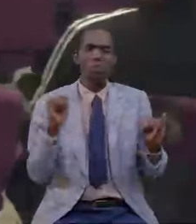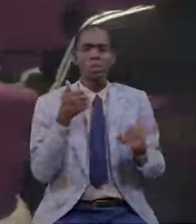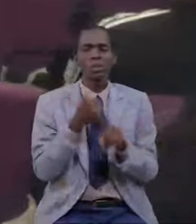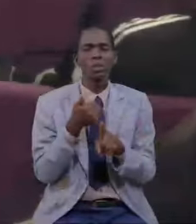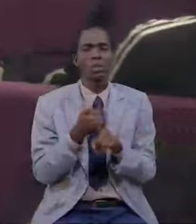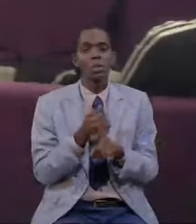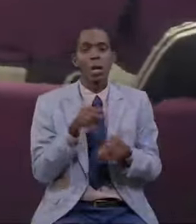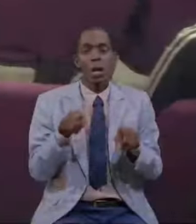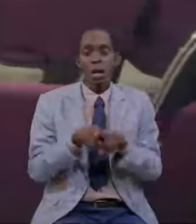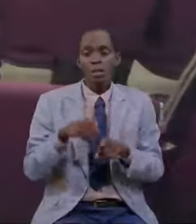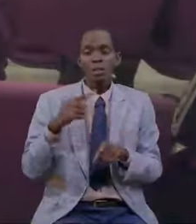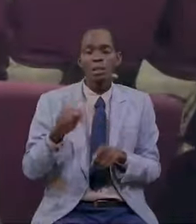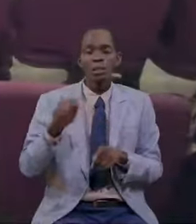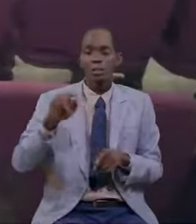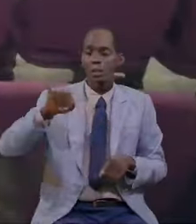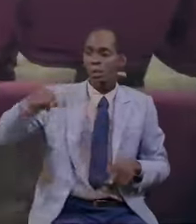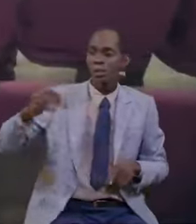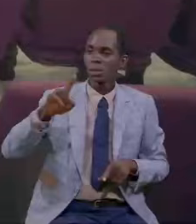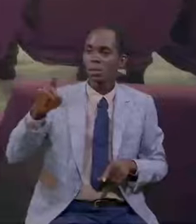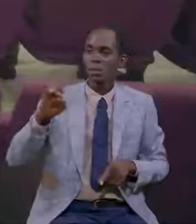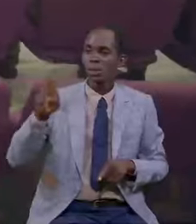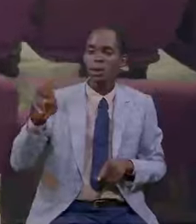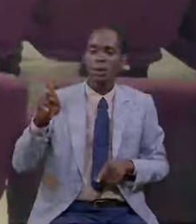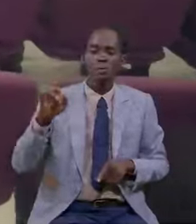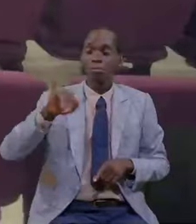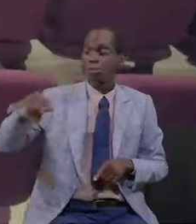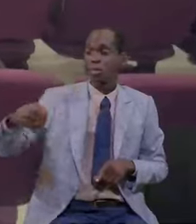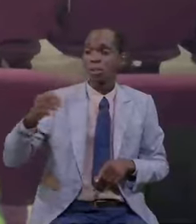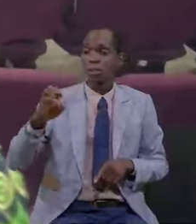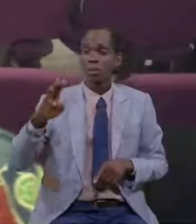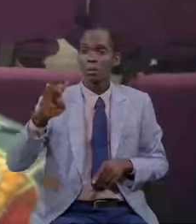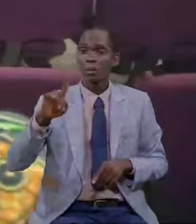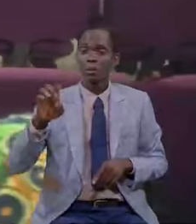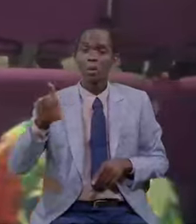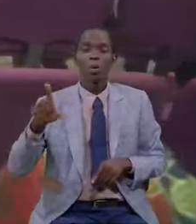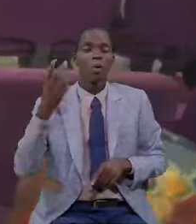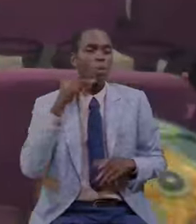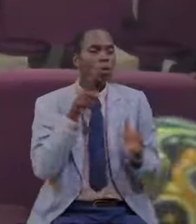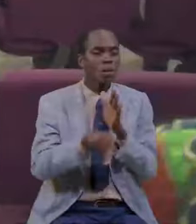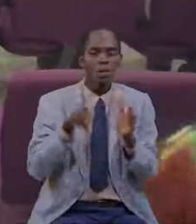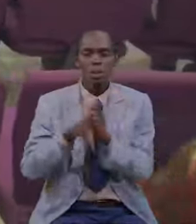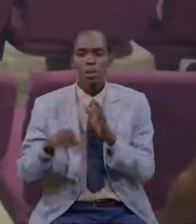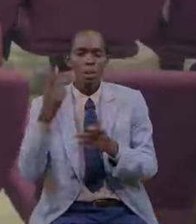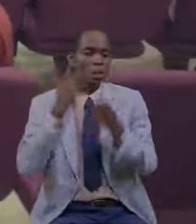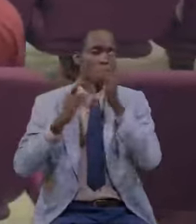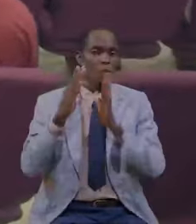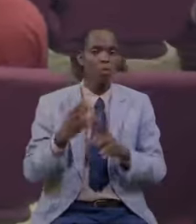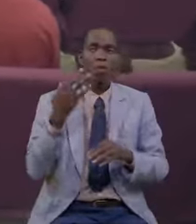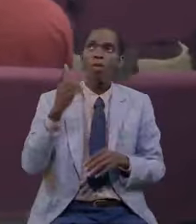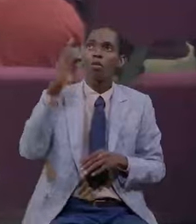ses prophètes, Abdia a rassemblé ce qu'il peut faire et les a cachés dans